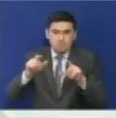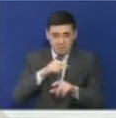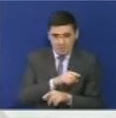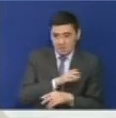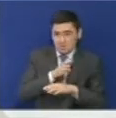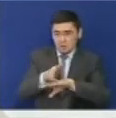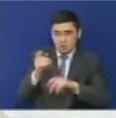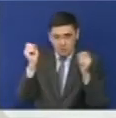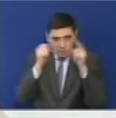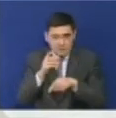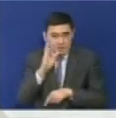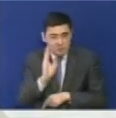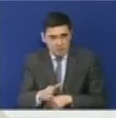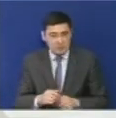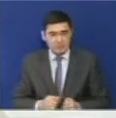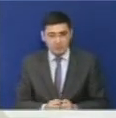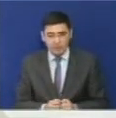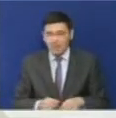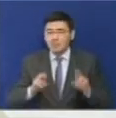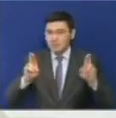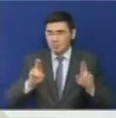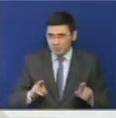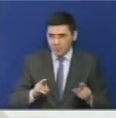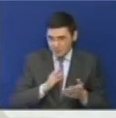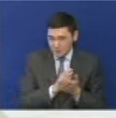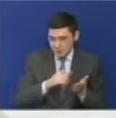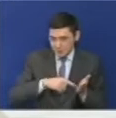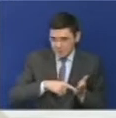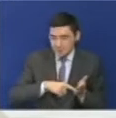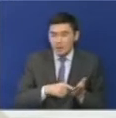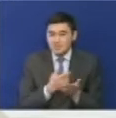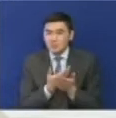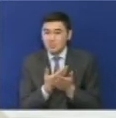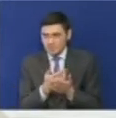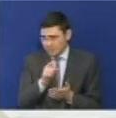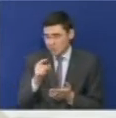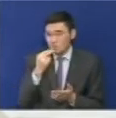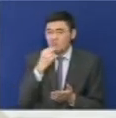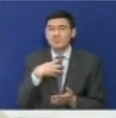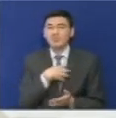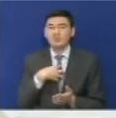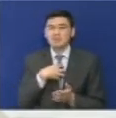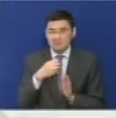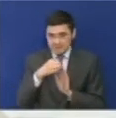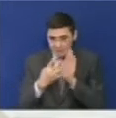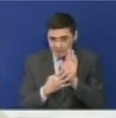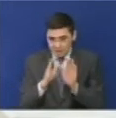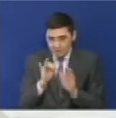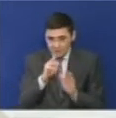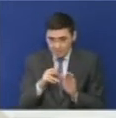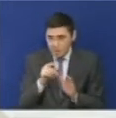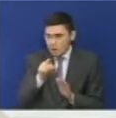Ішкі сауда ережесінің 20-шы тармағына сәйкес бөлшек сауда субъектілері әлеуметтік маңызы бар азық-түлік тауарларына сауда